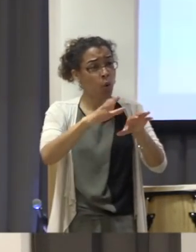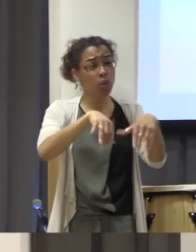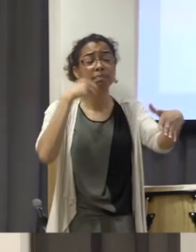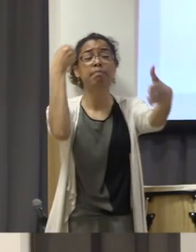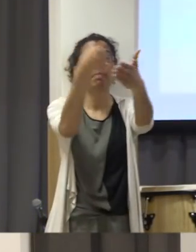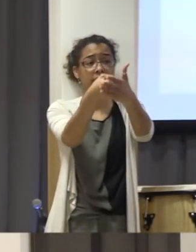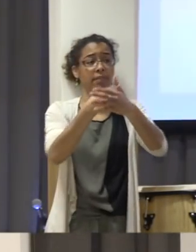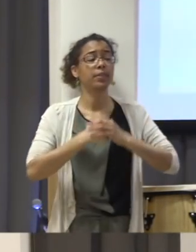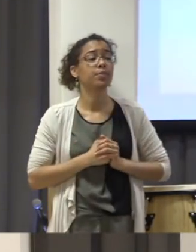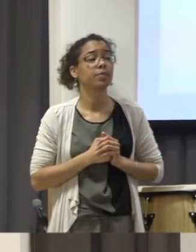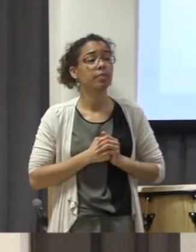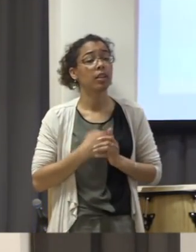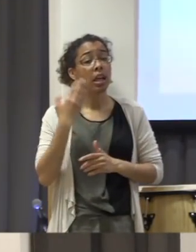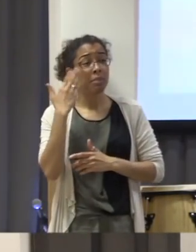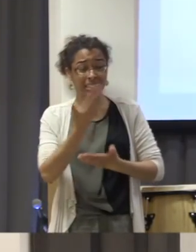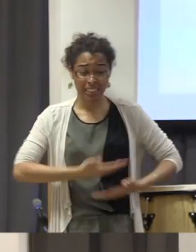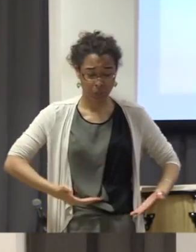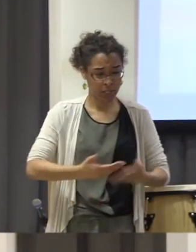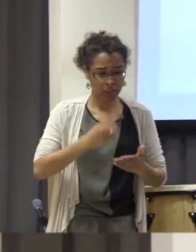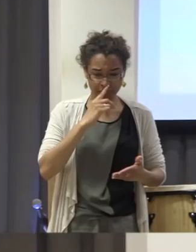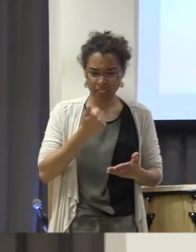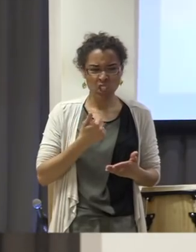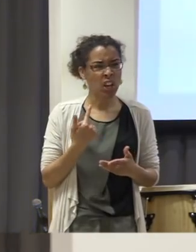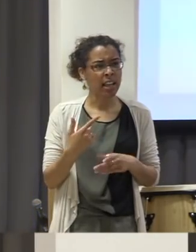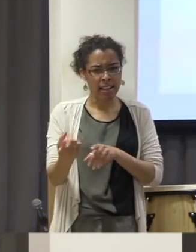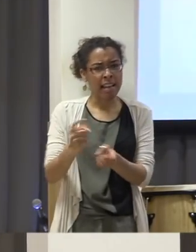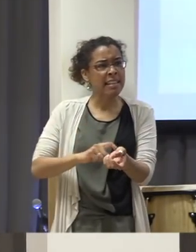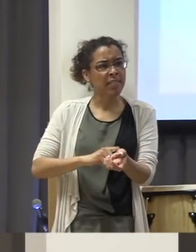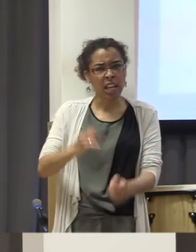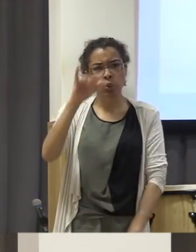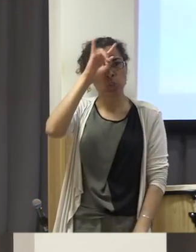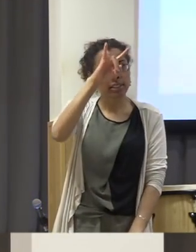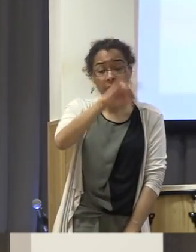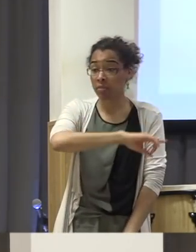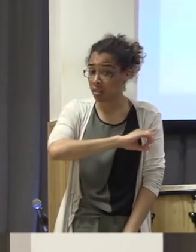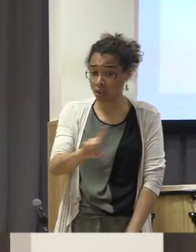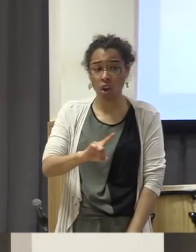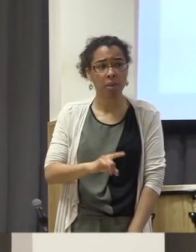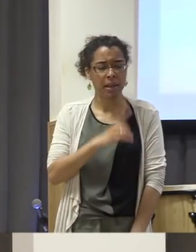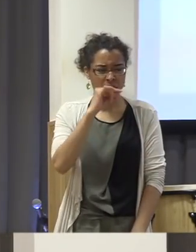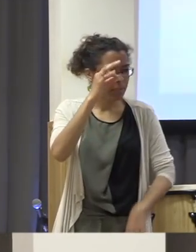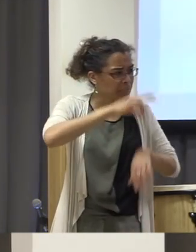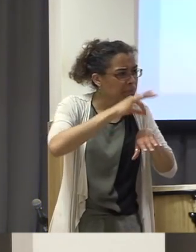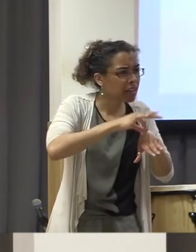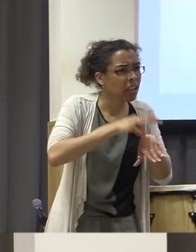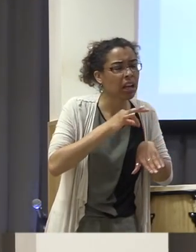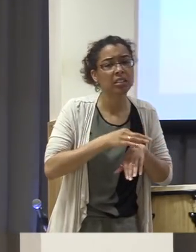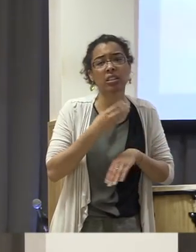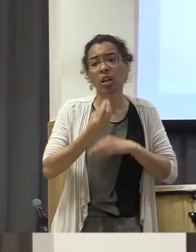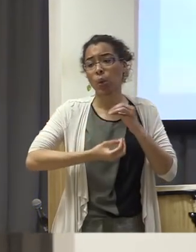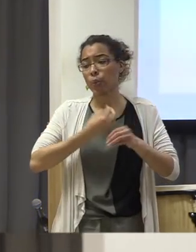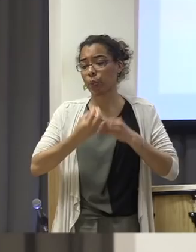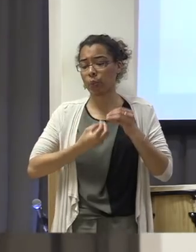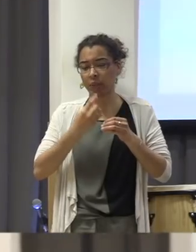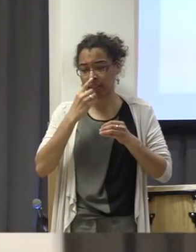bout. Des situations, parfois, tu crois que c'est le diable. Non. Il y en a qui sont là, qui sont malades, qui se